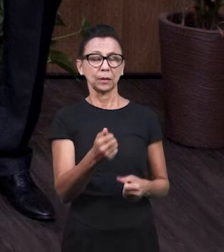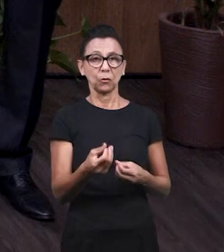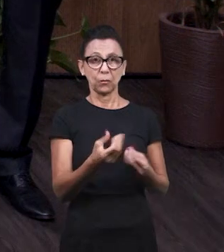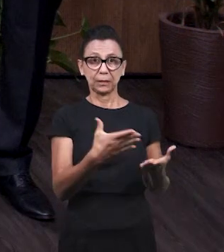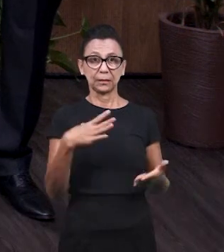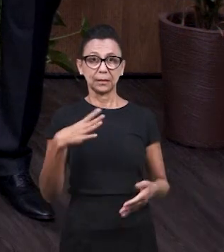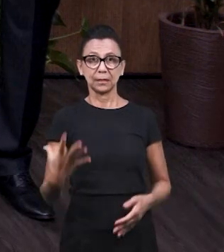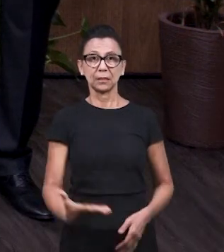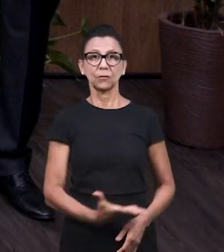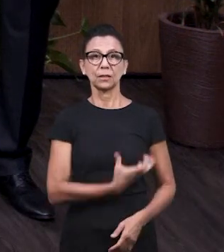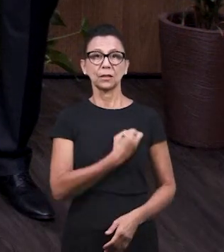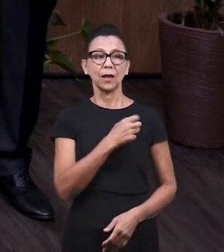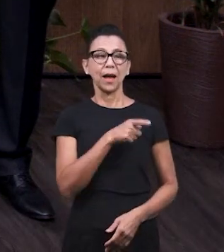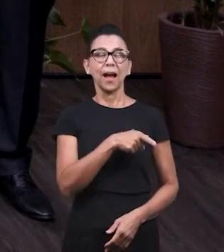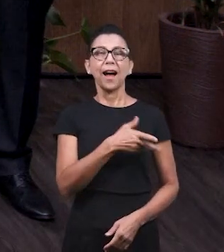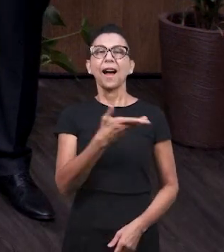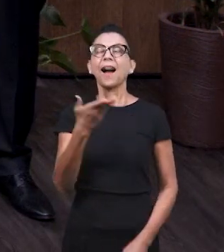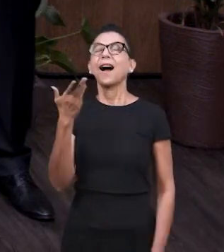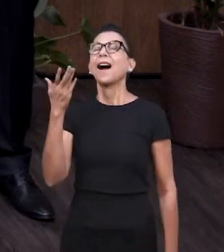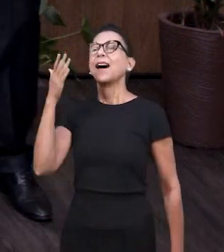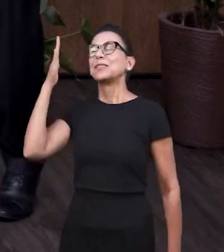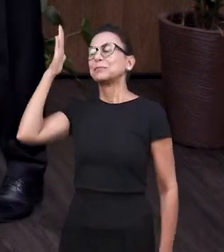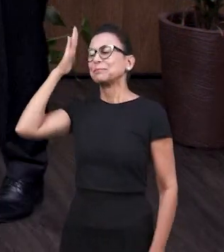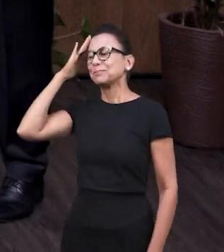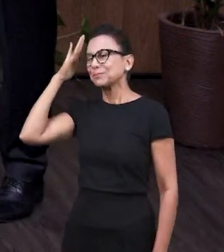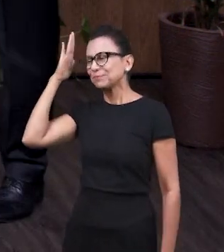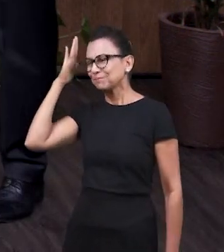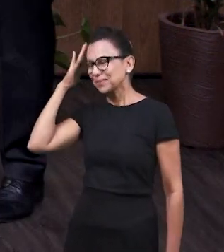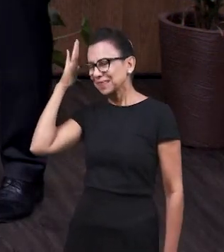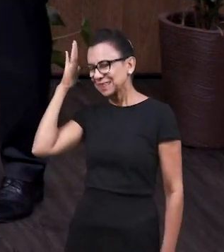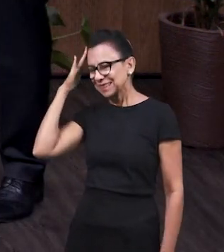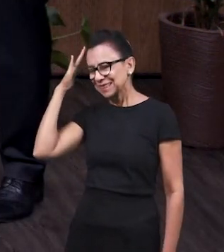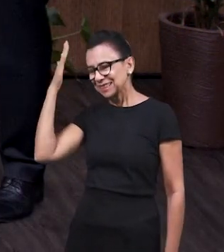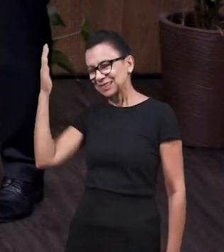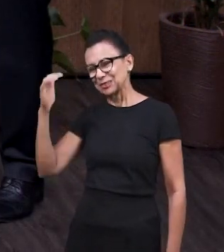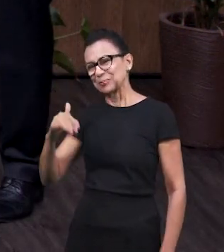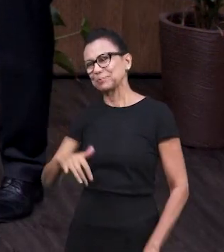que Jésus avait à donner. Et là, elle a demandé,